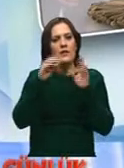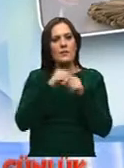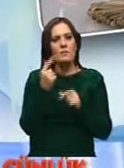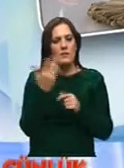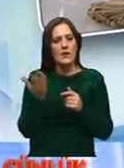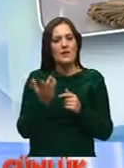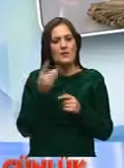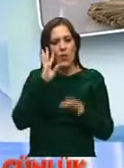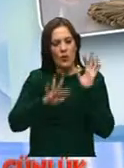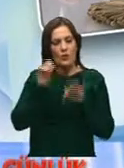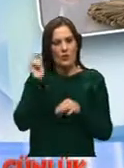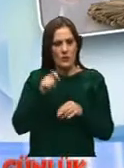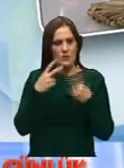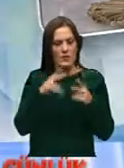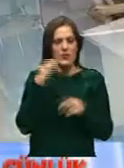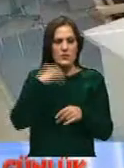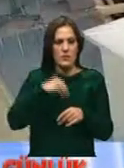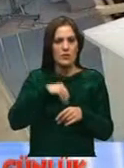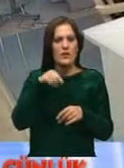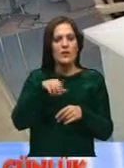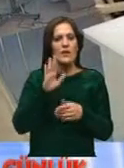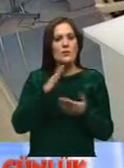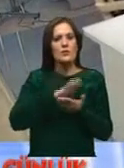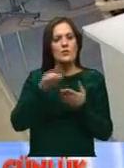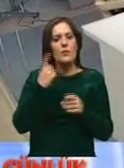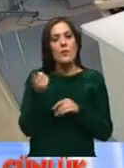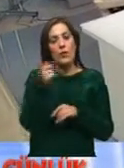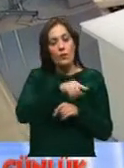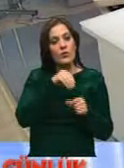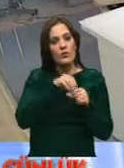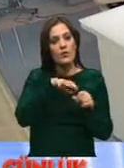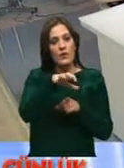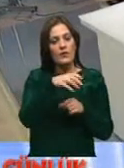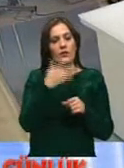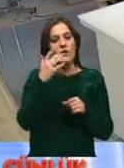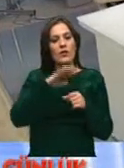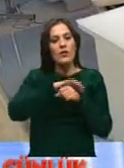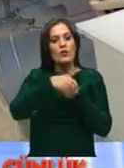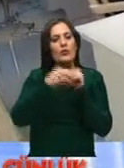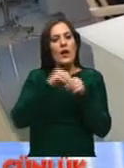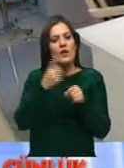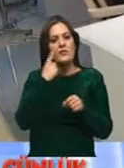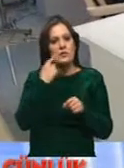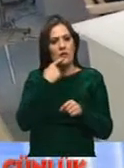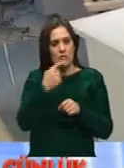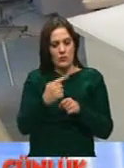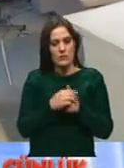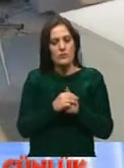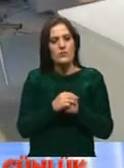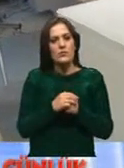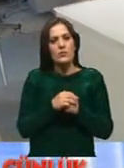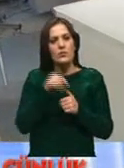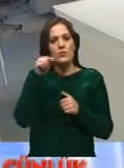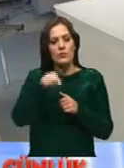biraz kontrol altında da tutulabiliyor sanıyorum öyle değil mi düzen? Ama öbür taraftan da global diyoruz yani dünya çapında diyoruz değil